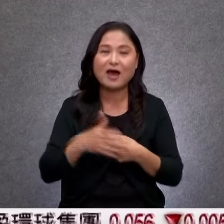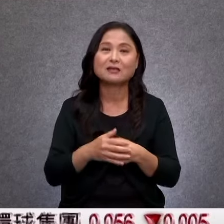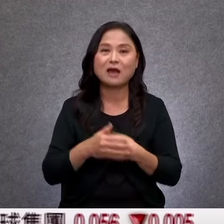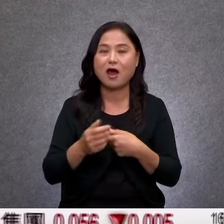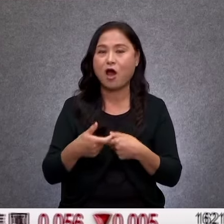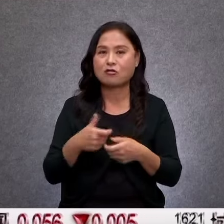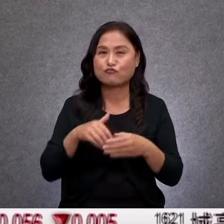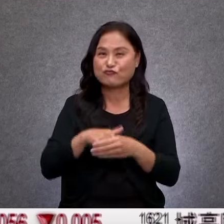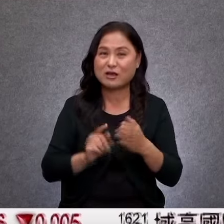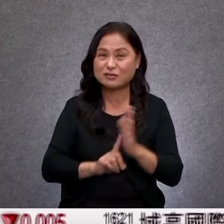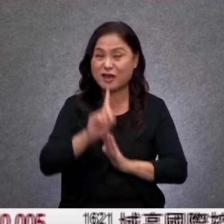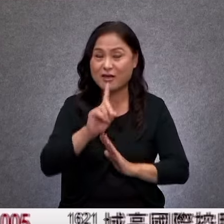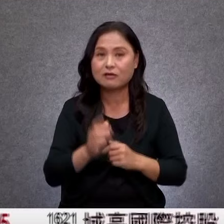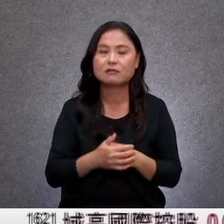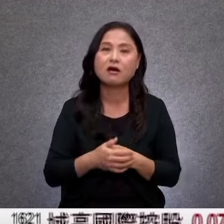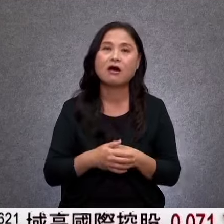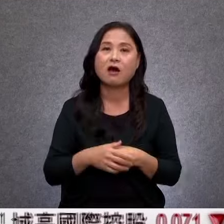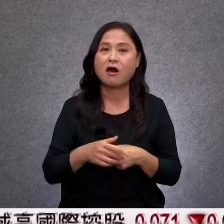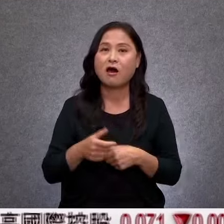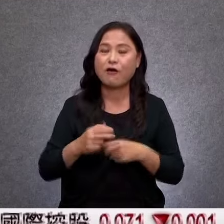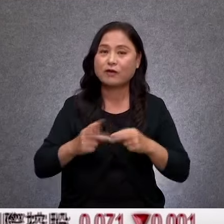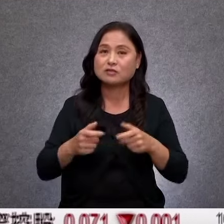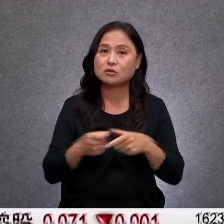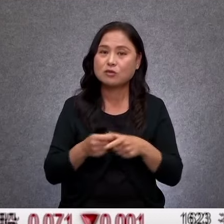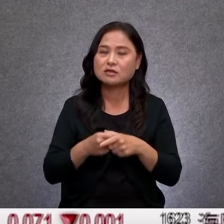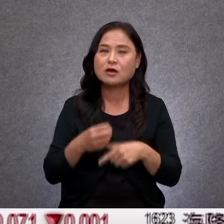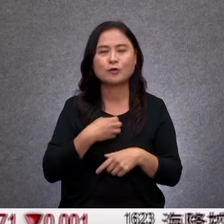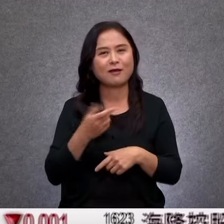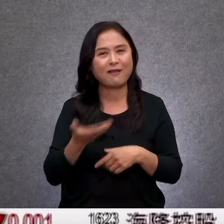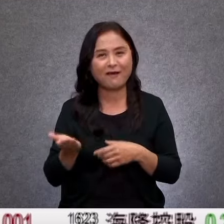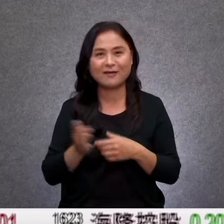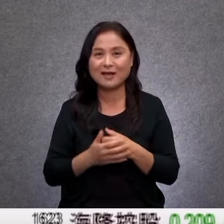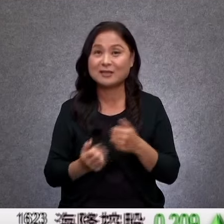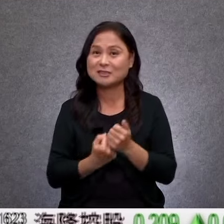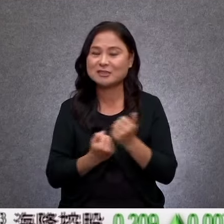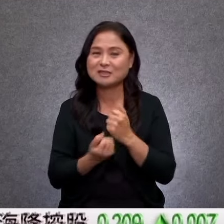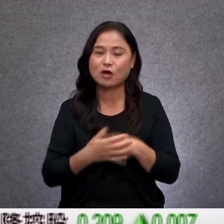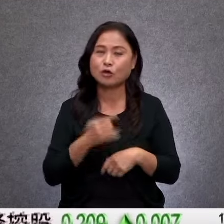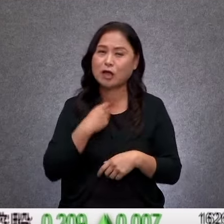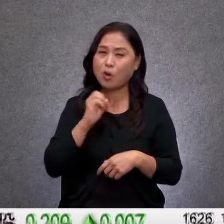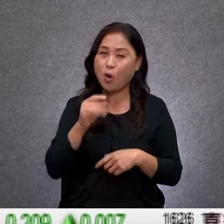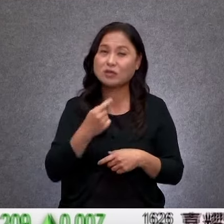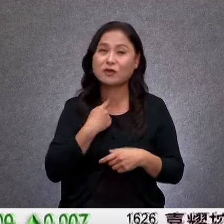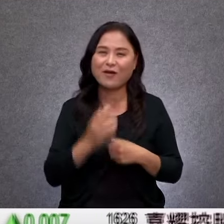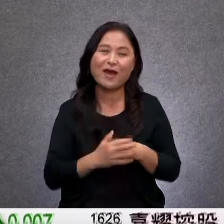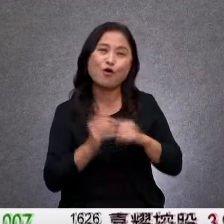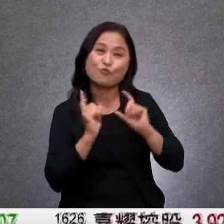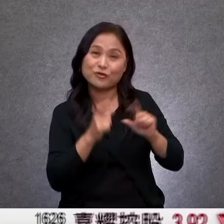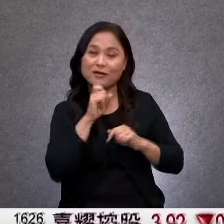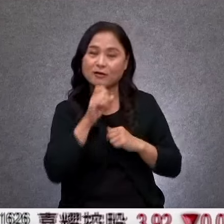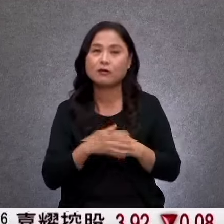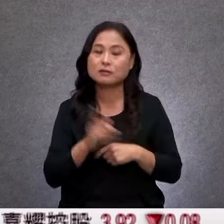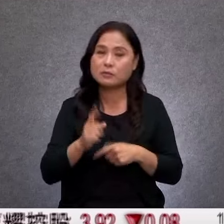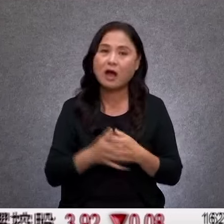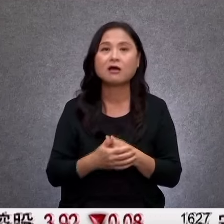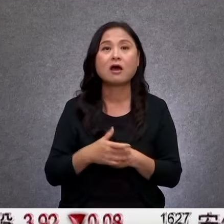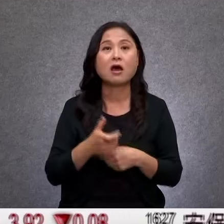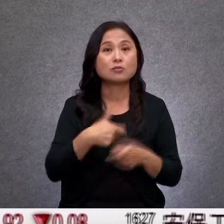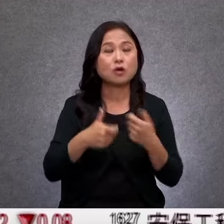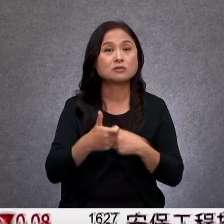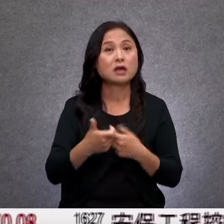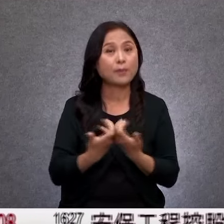啊，地產股咧就急升，咁啊業界咧發展商亦都係覺得你亦都係支持，即係有回應佢訴求啦。